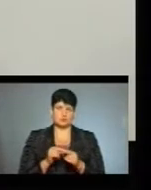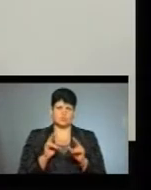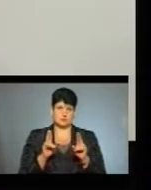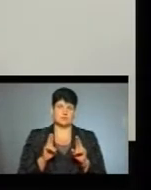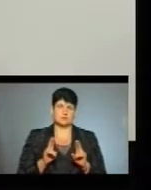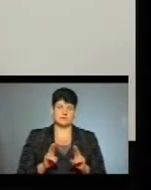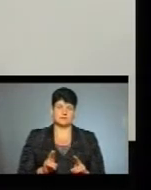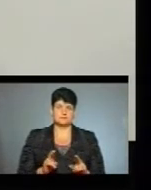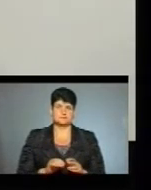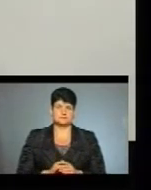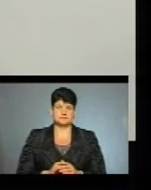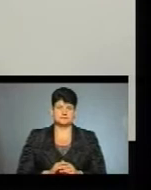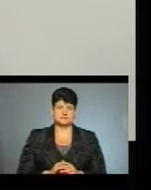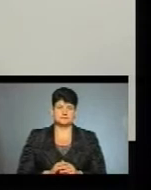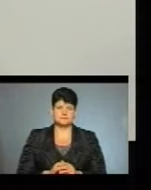вакцинувати цих дітей.